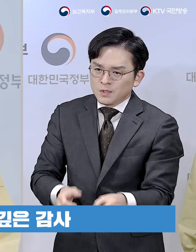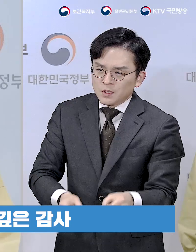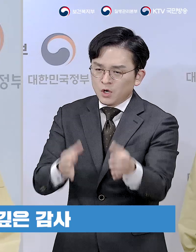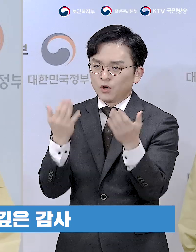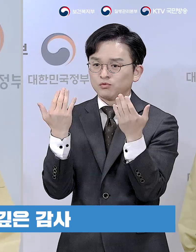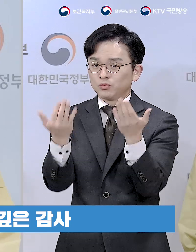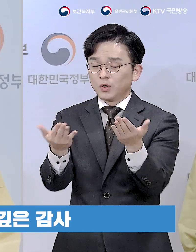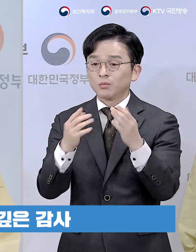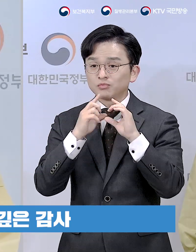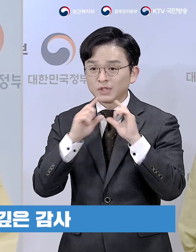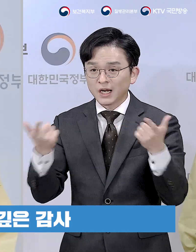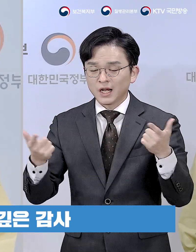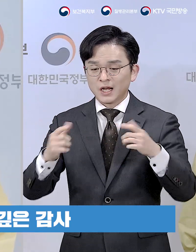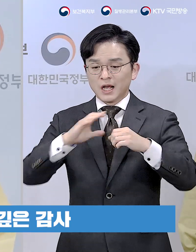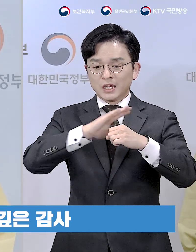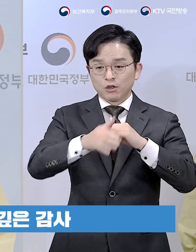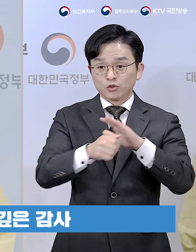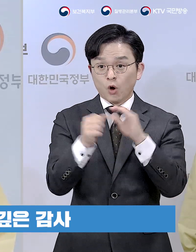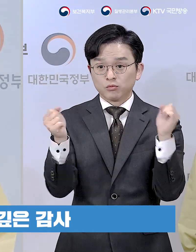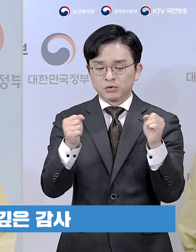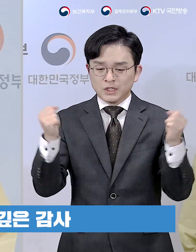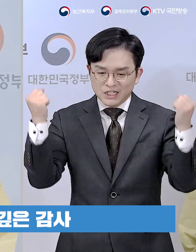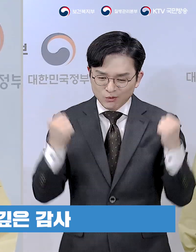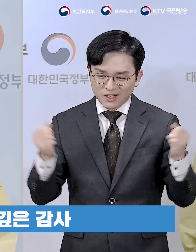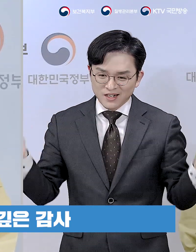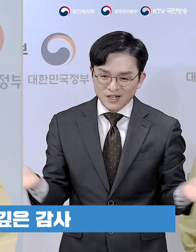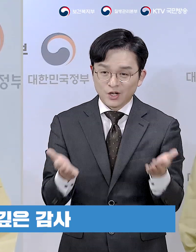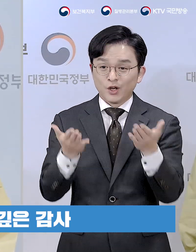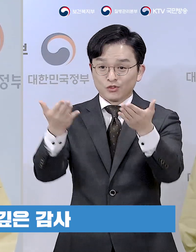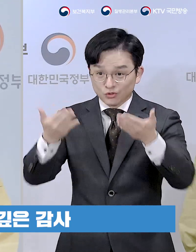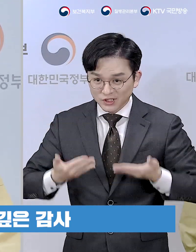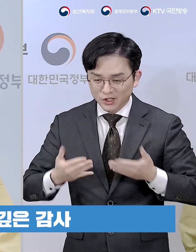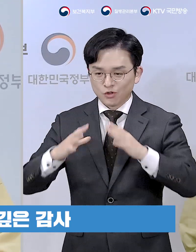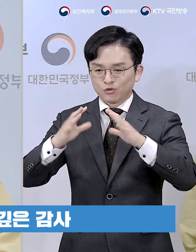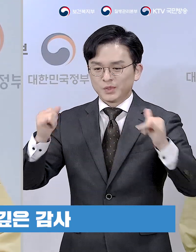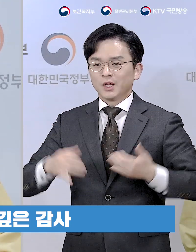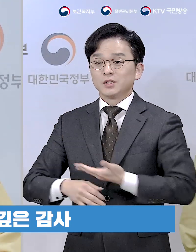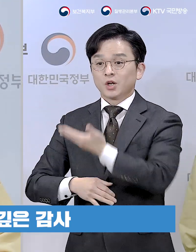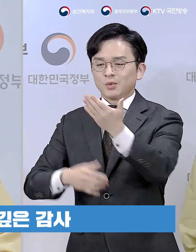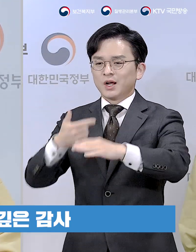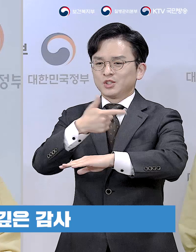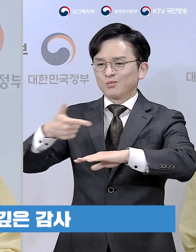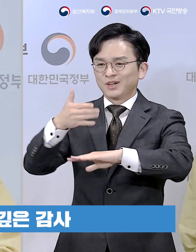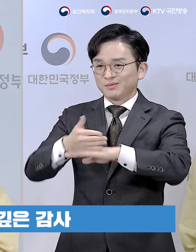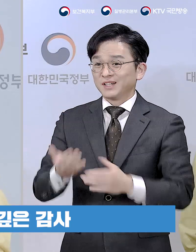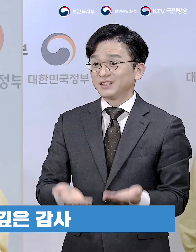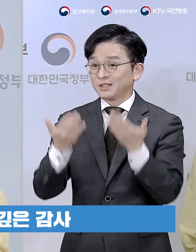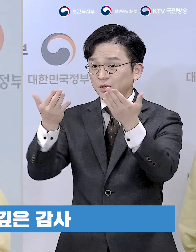경북의 수많은 기부 행렬과 응원을 아끼지 않은 국민 여러분께도 깊이 감사드립니다.